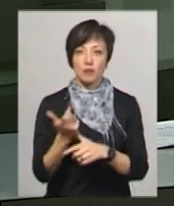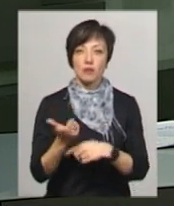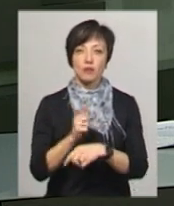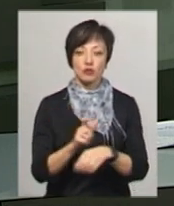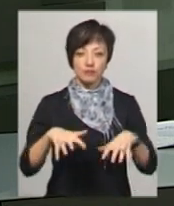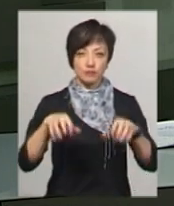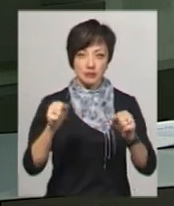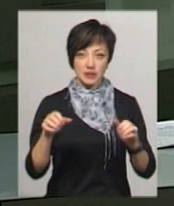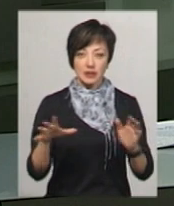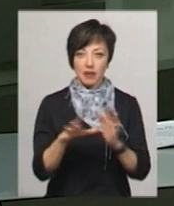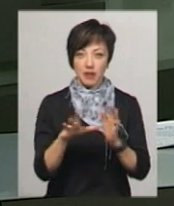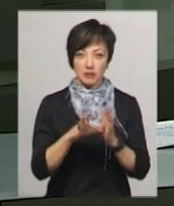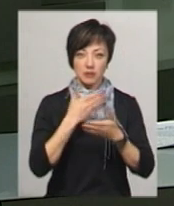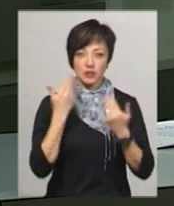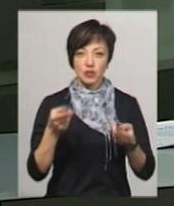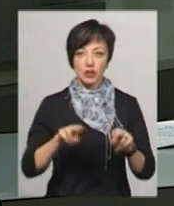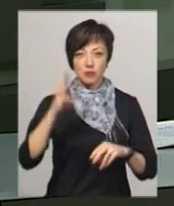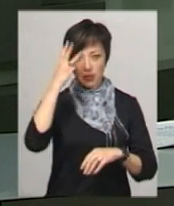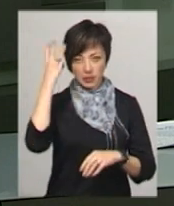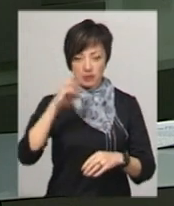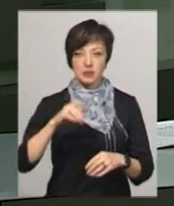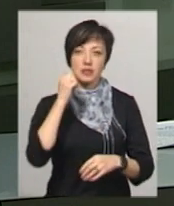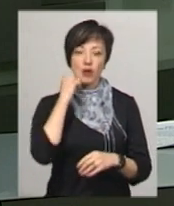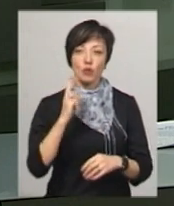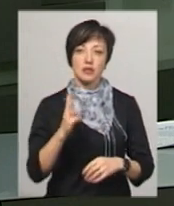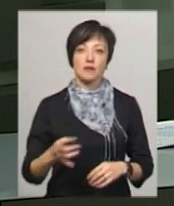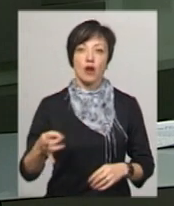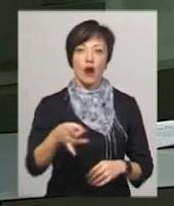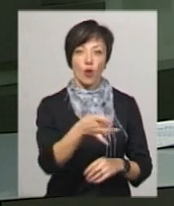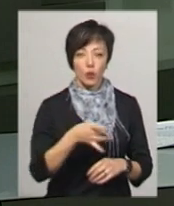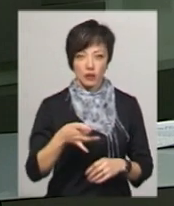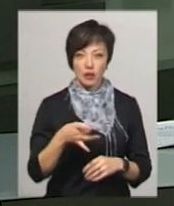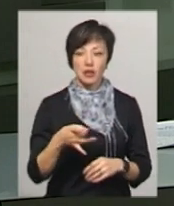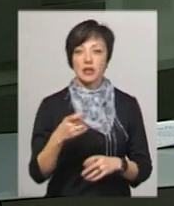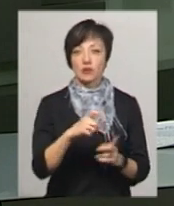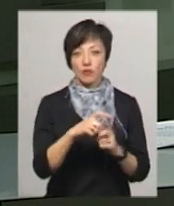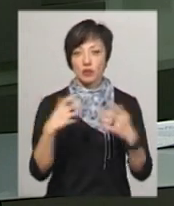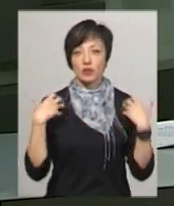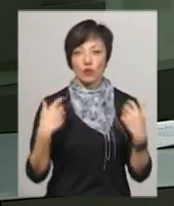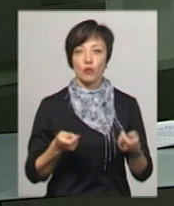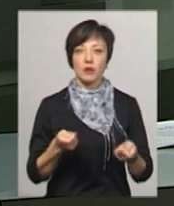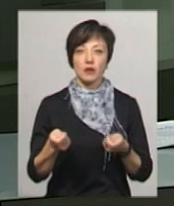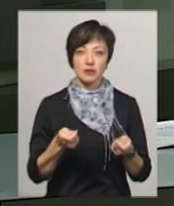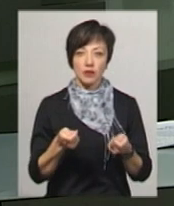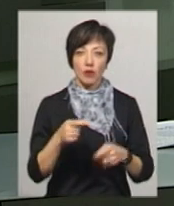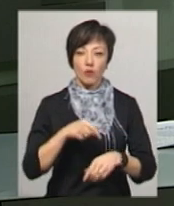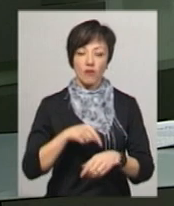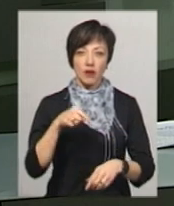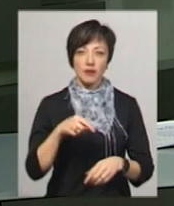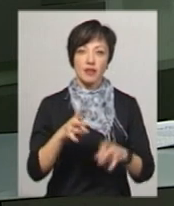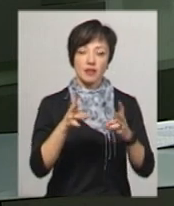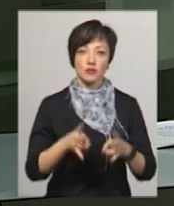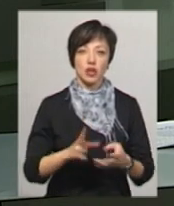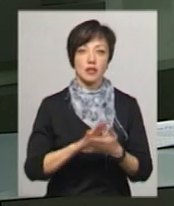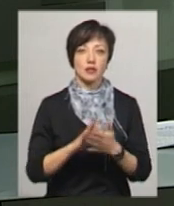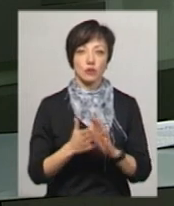знеструмлених населених пунктів залишилось у Хмельницькому та Старокостянтинівському районах. За словами начальника управління реагування на